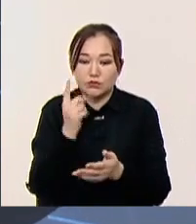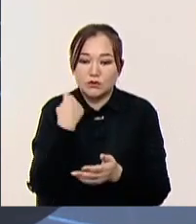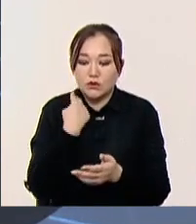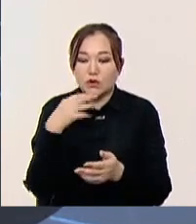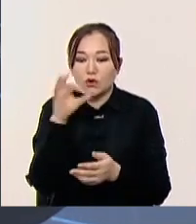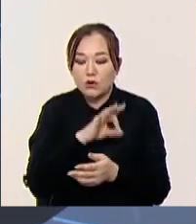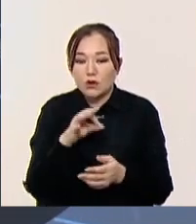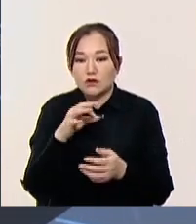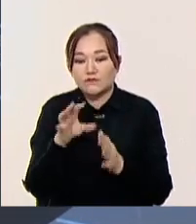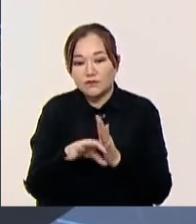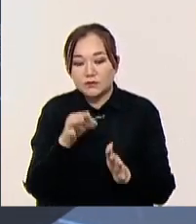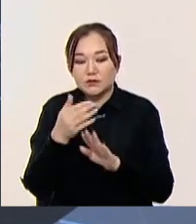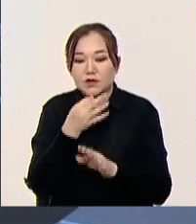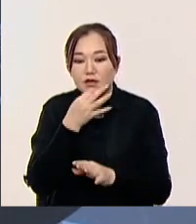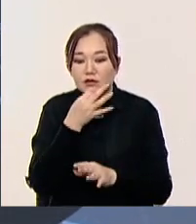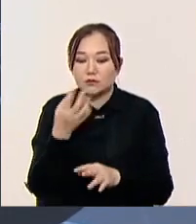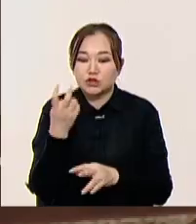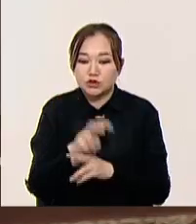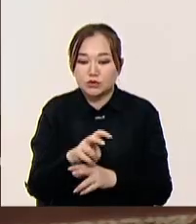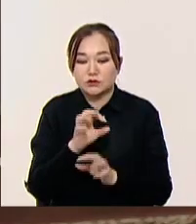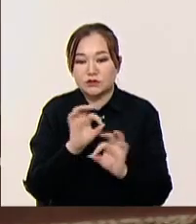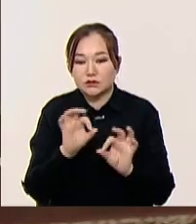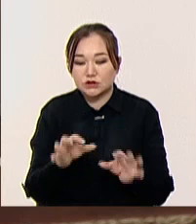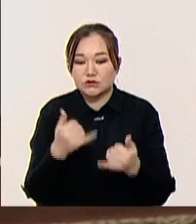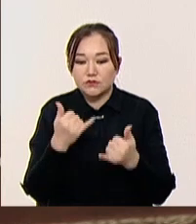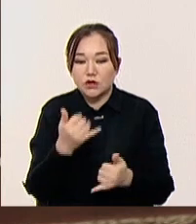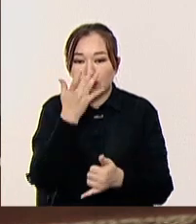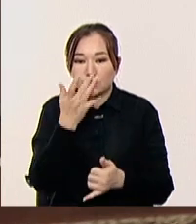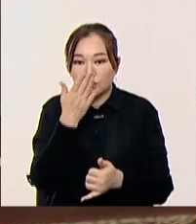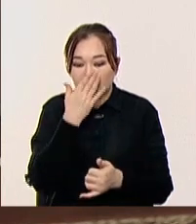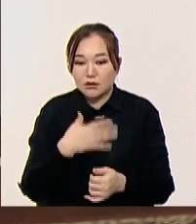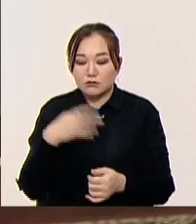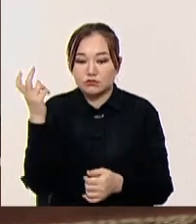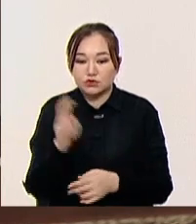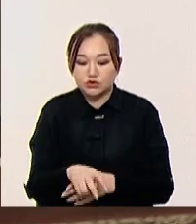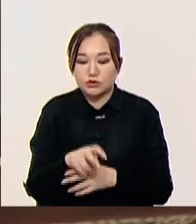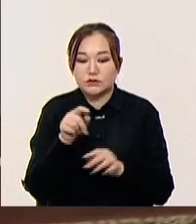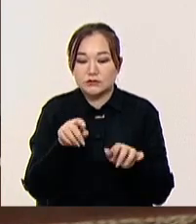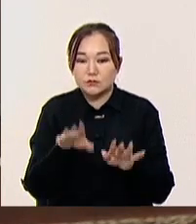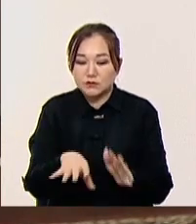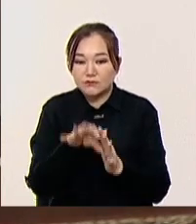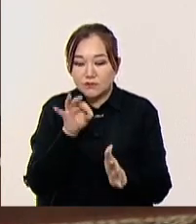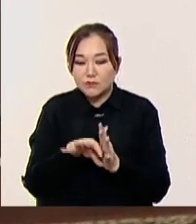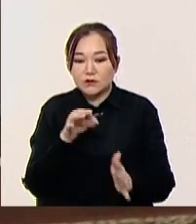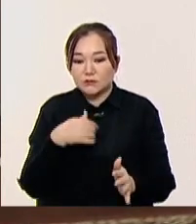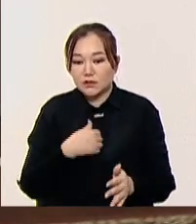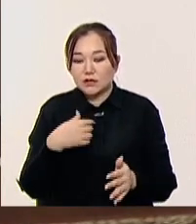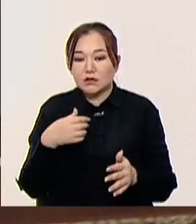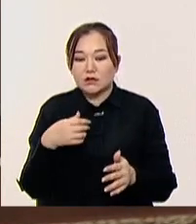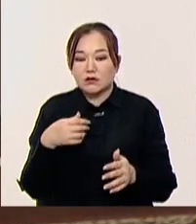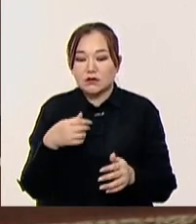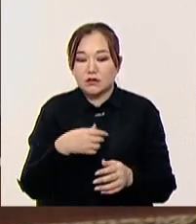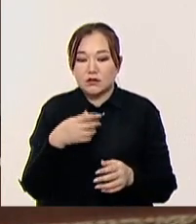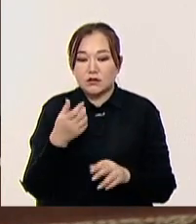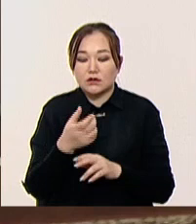дауыс беруге ерте келгенін жеткізді. Бүгін Токиоға келіп, Токиода дауыс беру бұйырған екен.